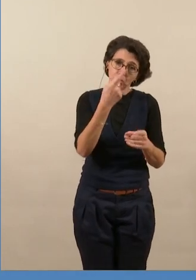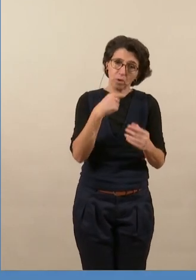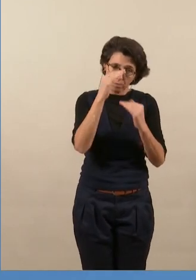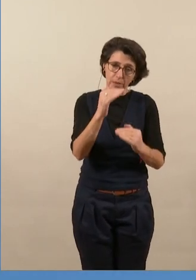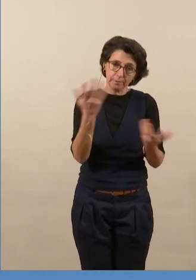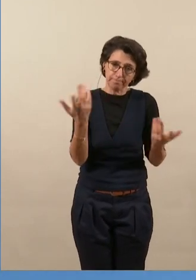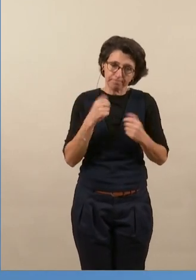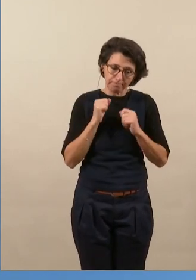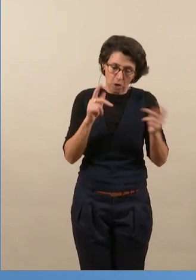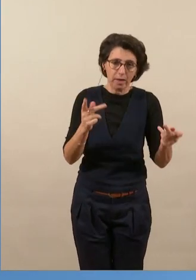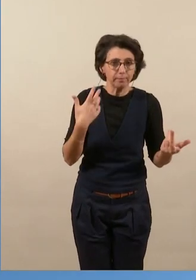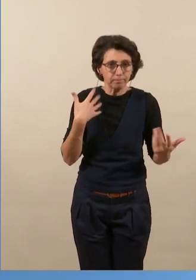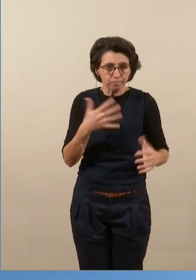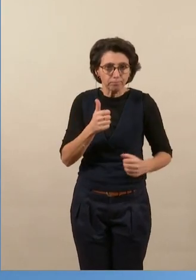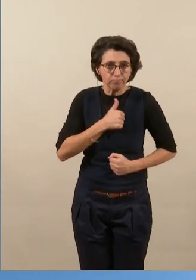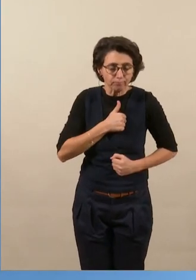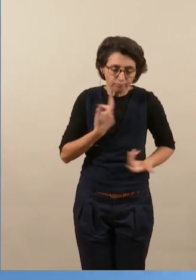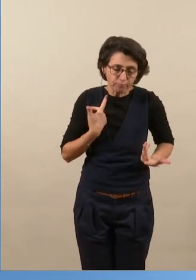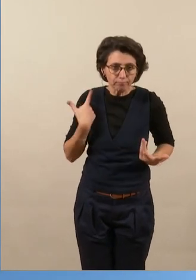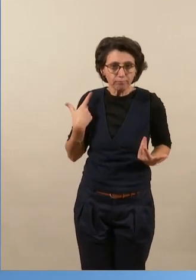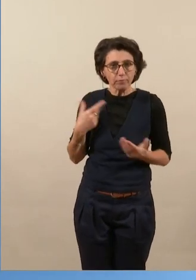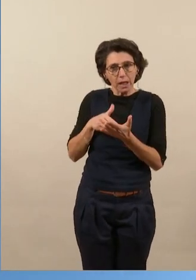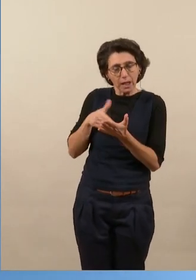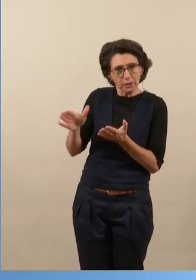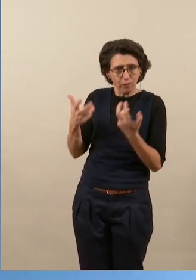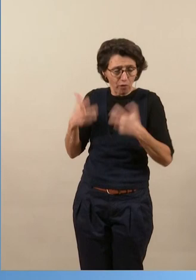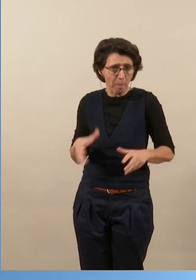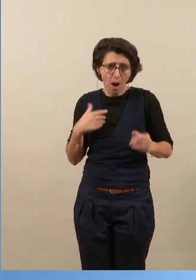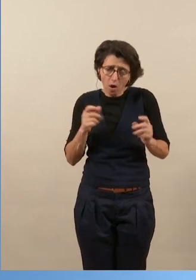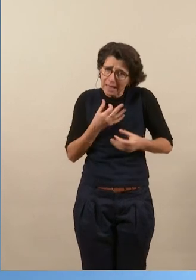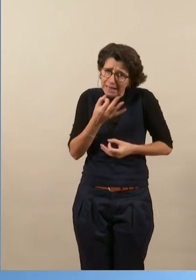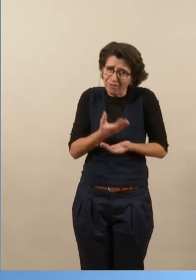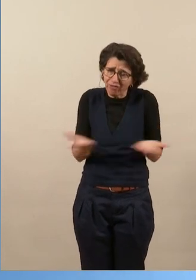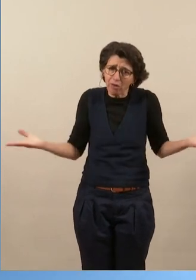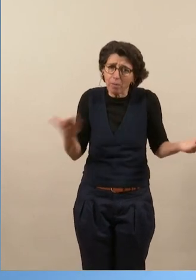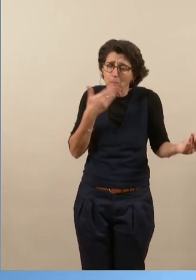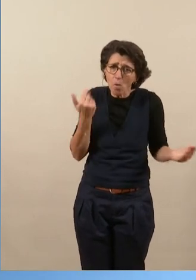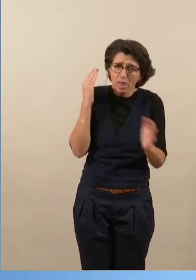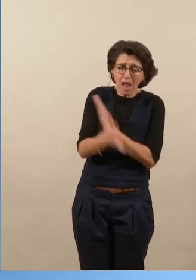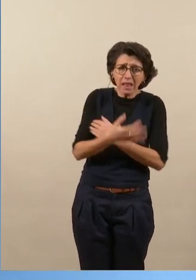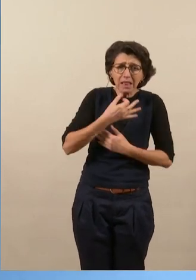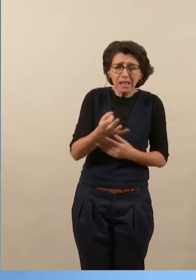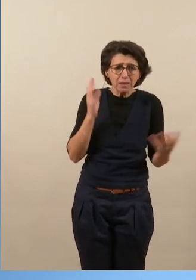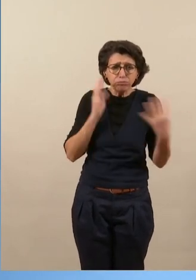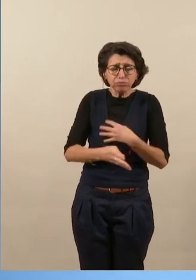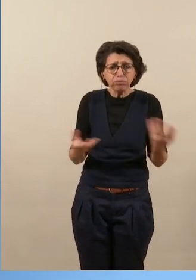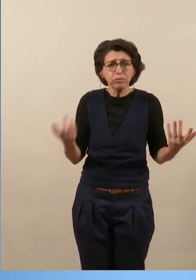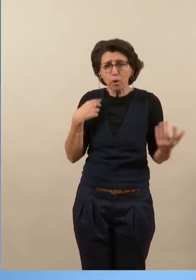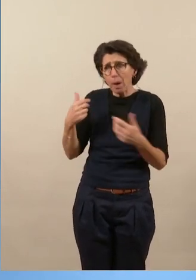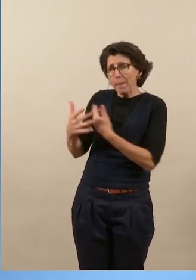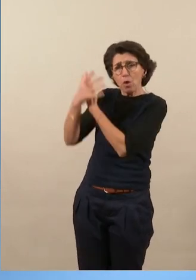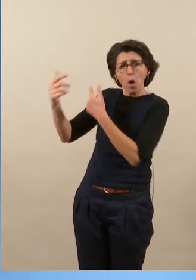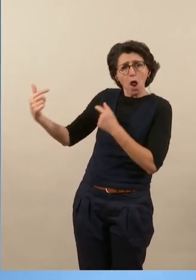d'arrêté d'expulsion à ne pas vouloir vous entendre avec la métropole donc automatiquement à vouloir décider avec votre